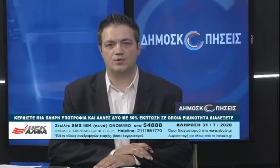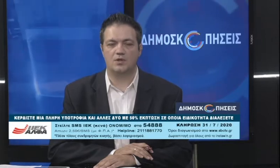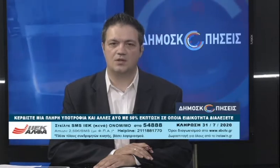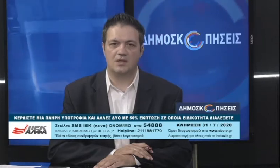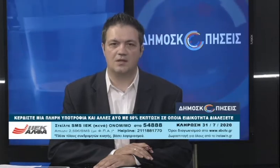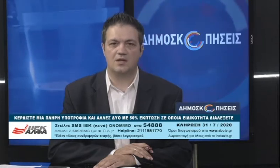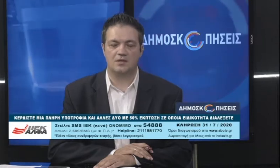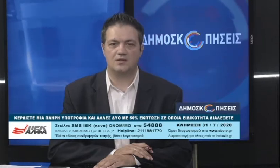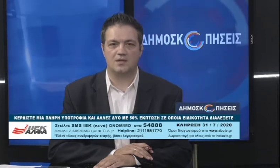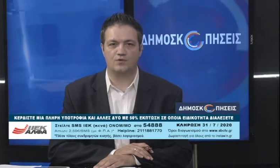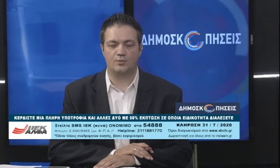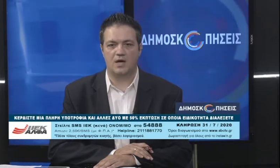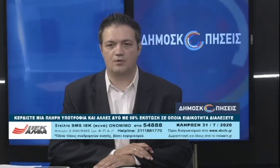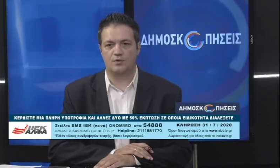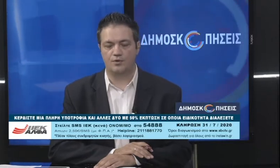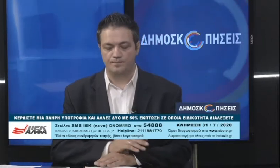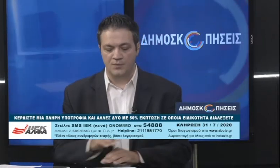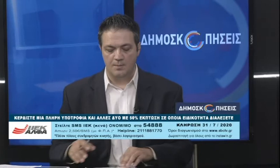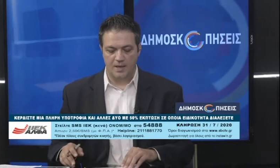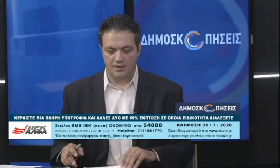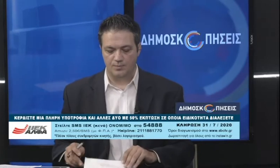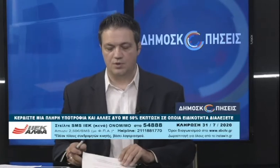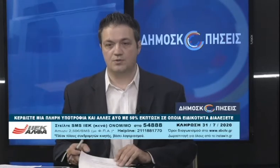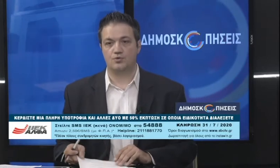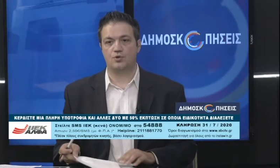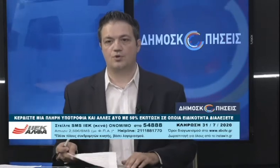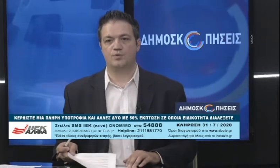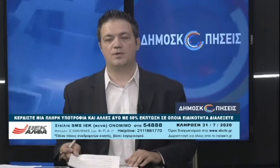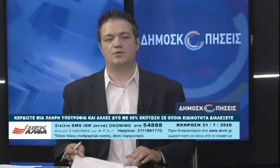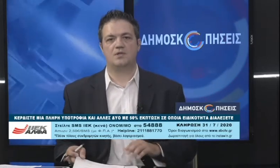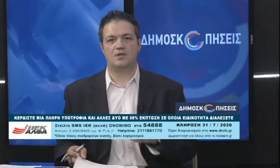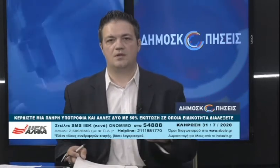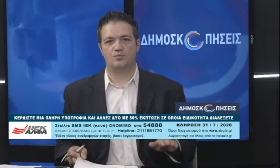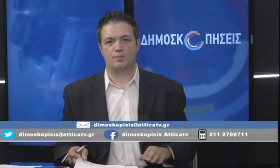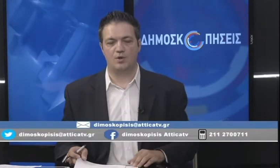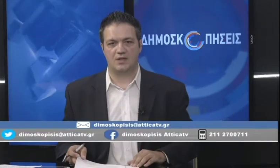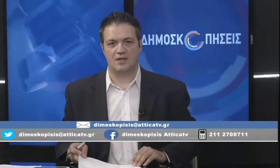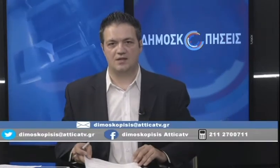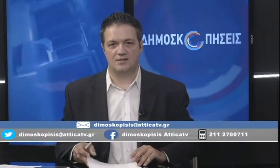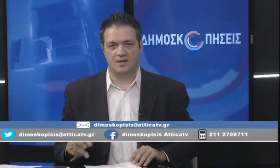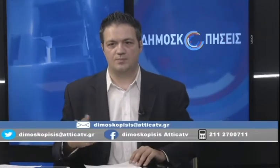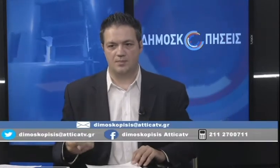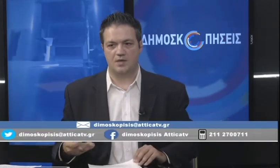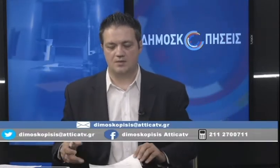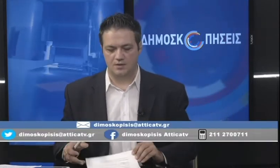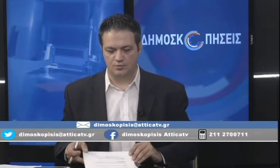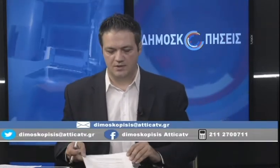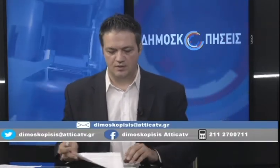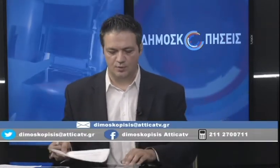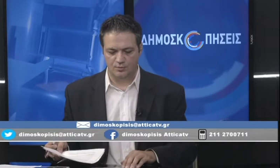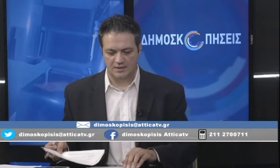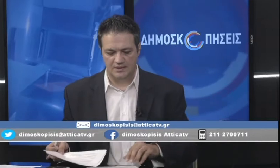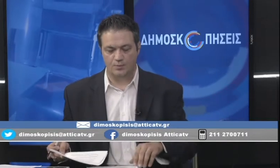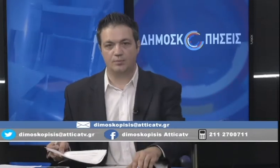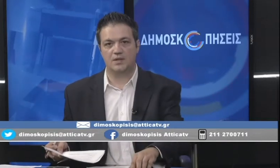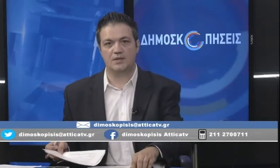τη συμμετοχή και να διεκδικήσετε αυτό το μεγάλο δώρο. Πάμε λοιπόν να σας δώσω και τρόπους επικοινωνίας, να κλείσουμε από όλα τα διαδικαστικά για να ξεκινήσουμε να